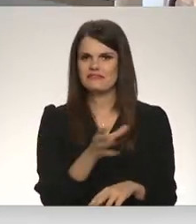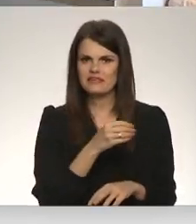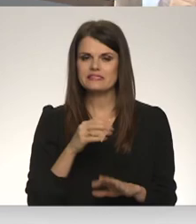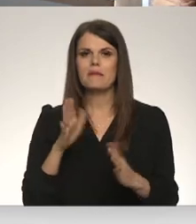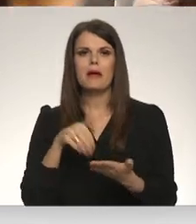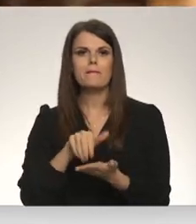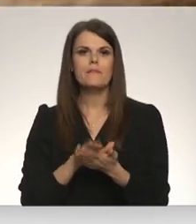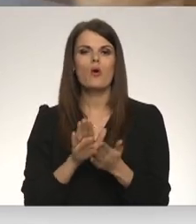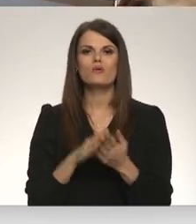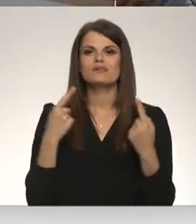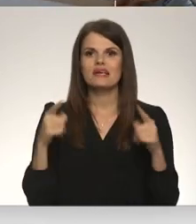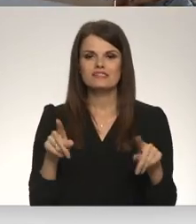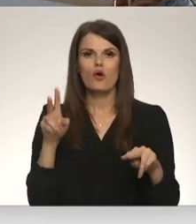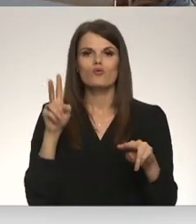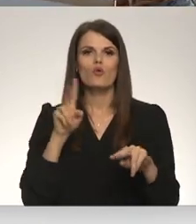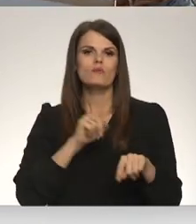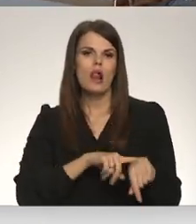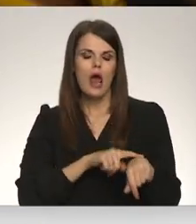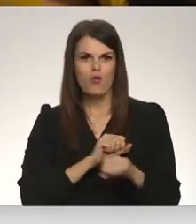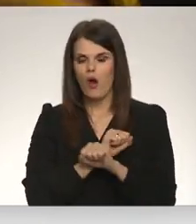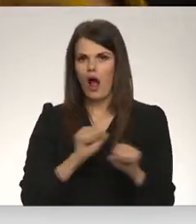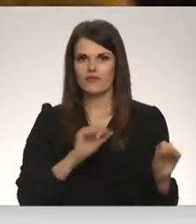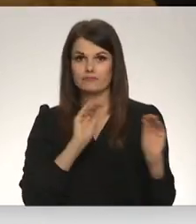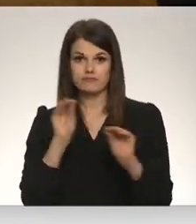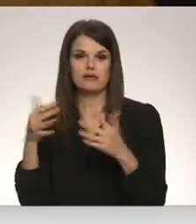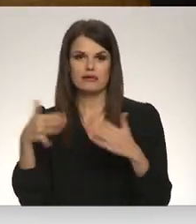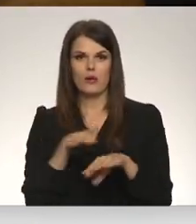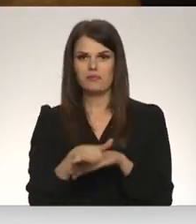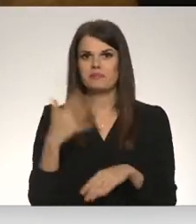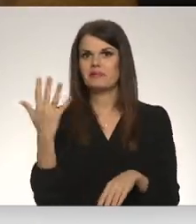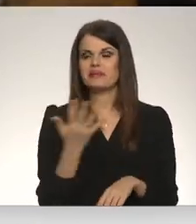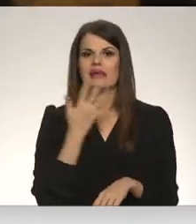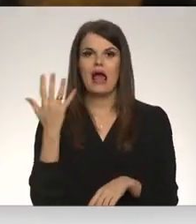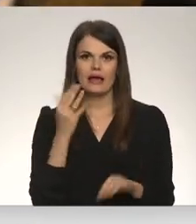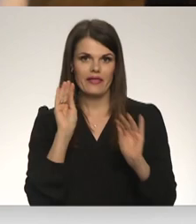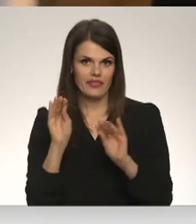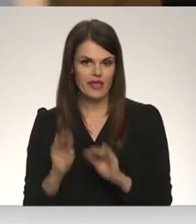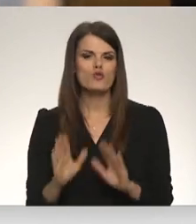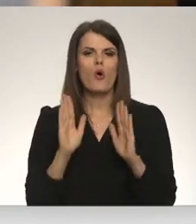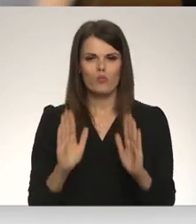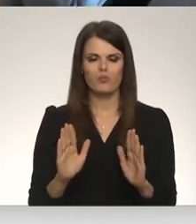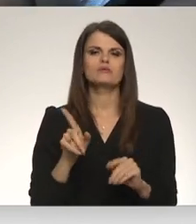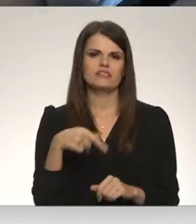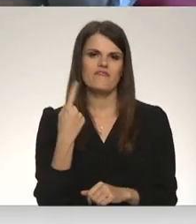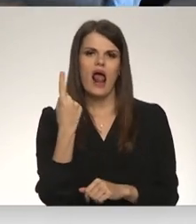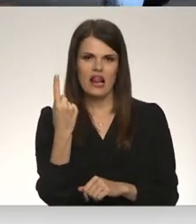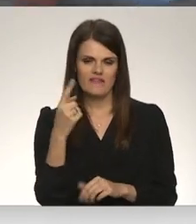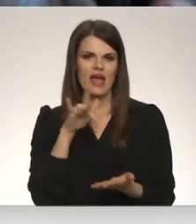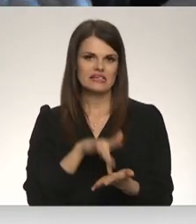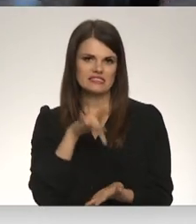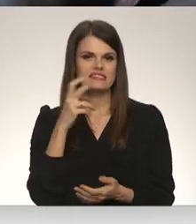citu laiku pildās zibenīgi, pašlaik jau uz piektdienu. Tāpēc tomēr veidošot vēl vienu šādu centru